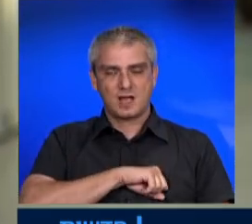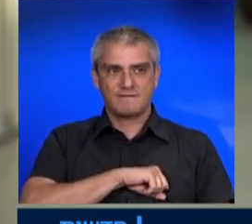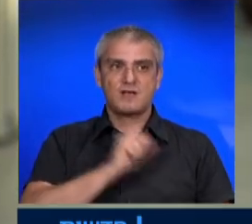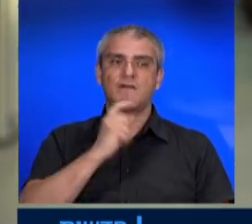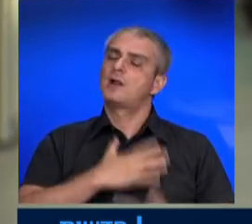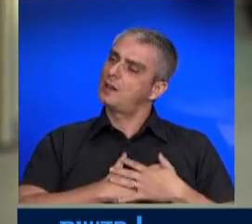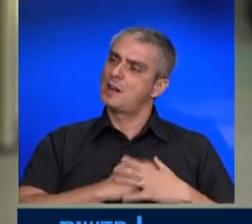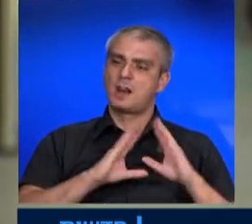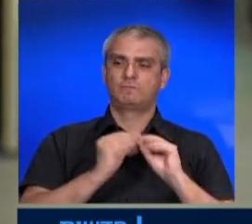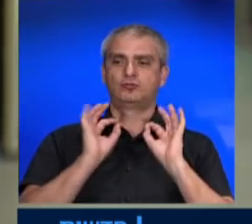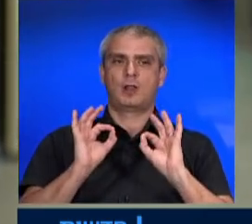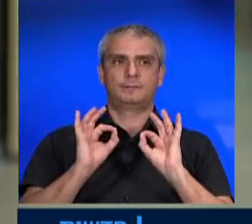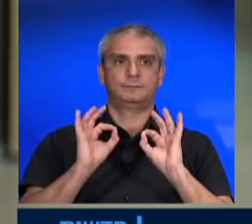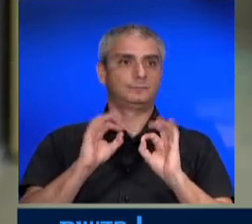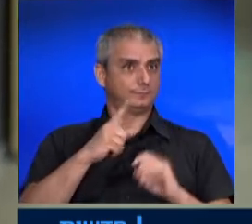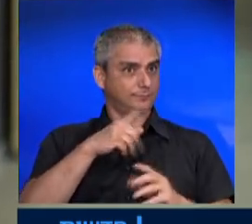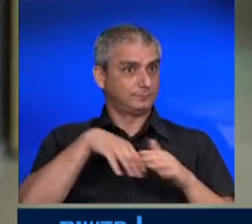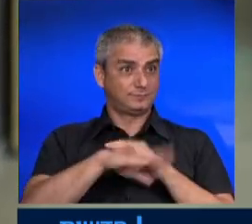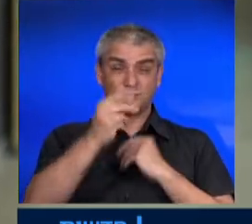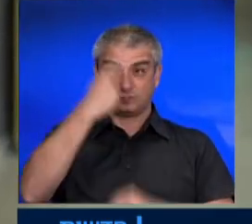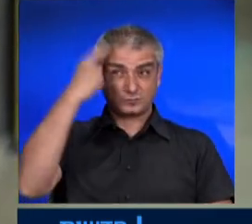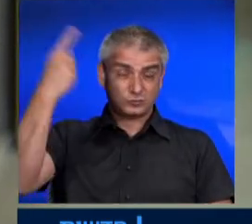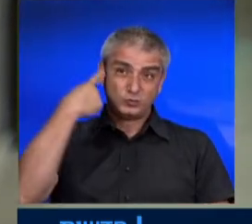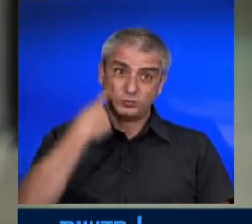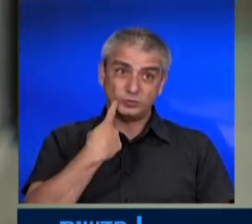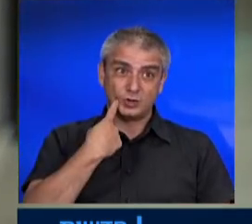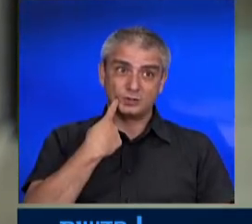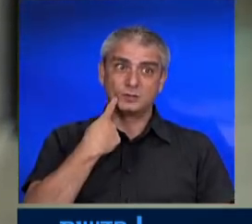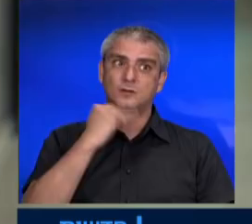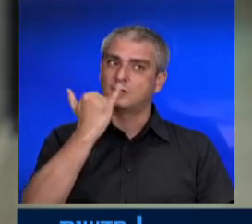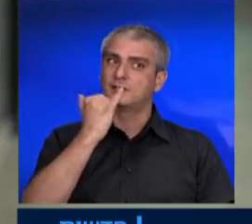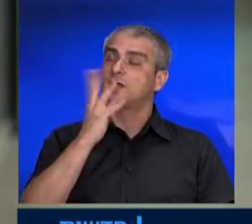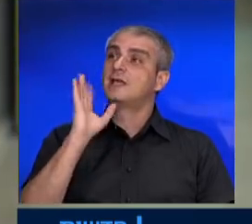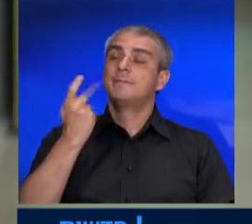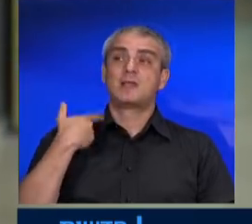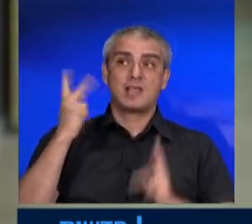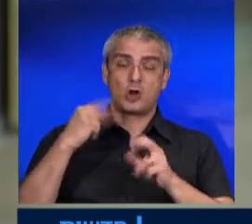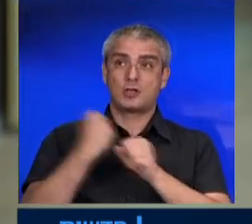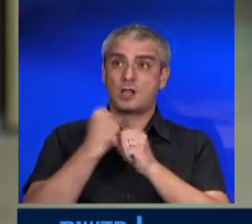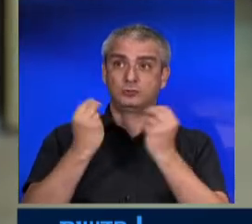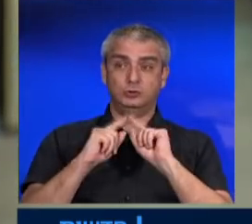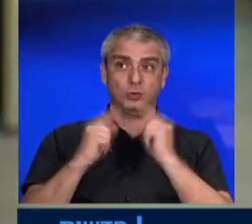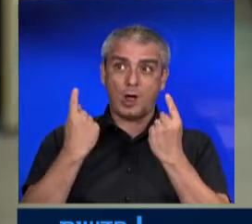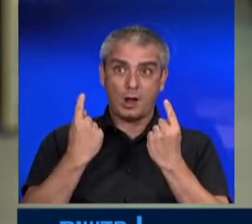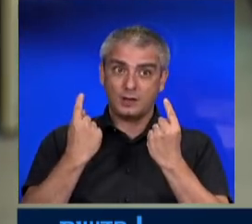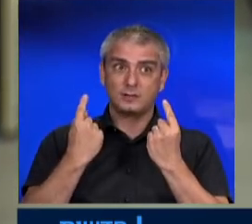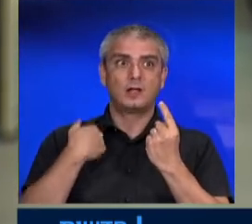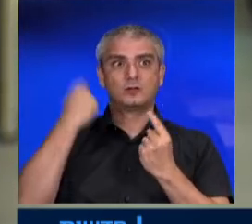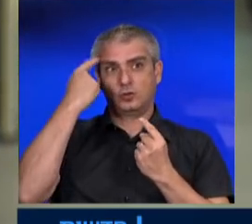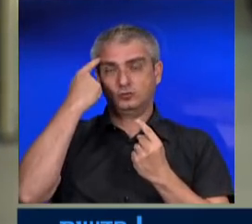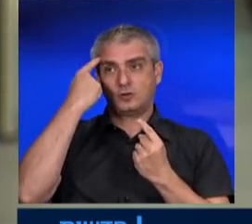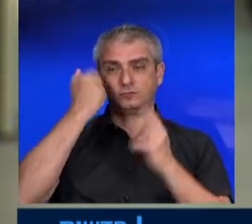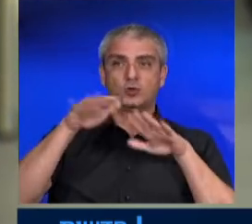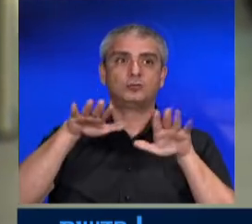שלם לחלוטין. תחת מישהו שאתה חושב שהוא מושחת. כן, ואילו יכולתי לעשות אחרת, אני חושב שראש